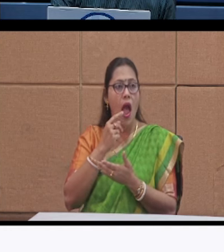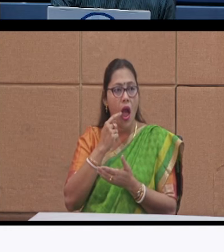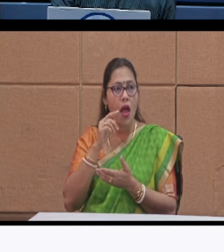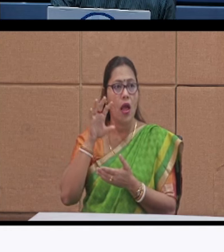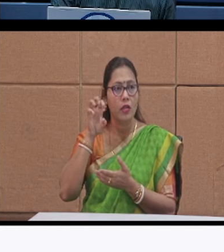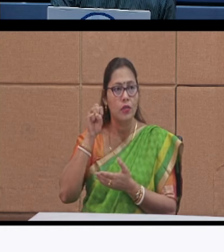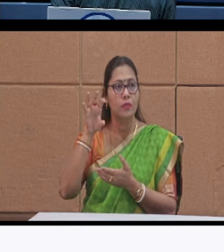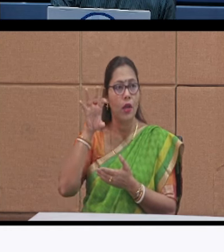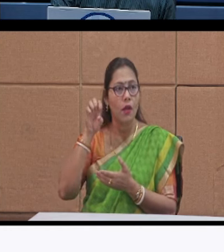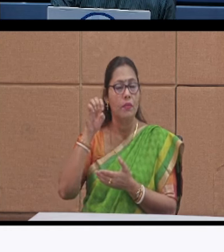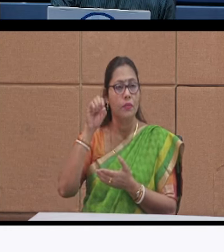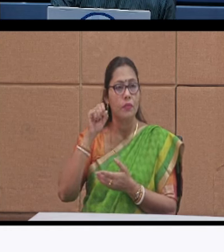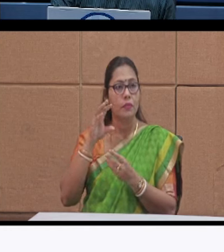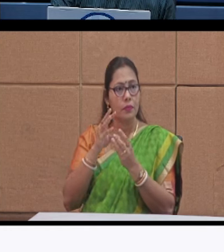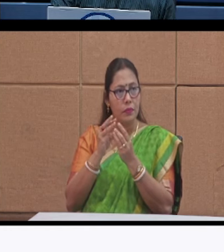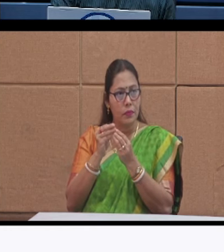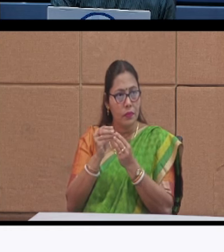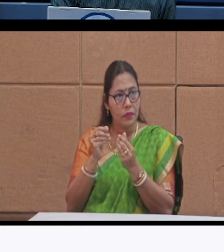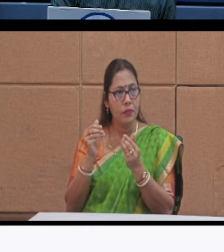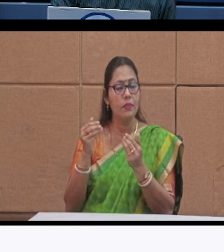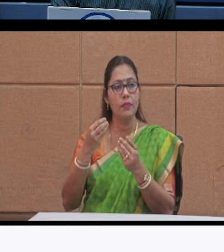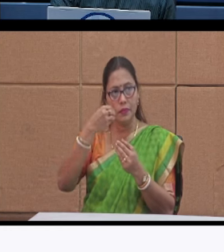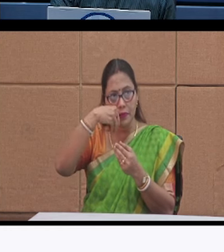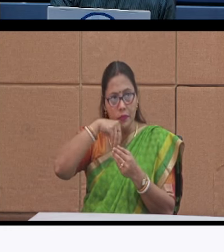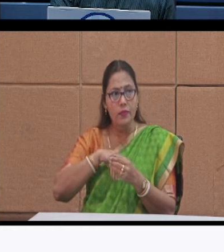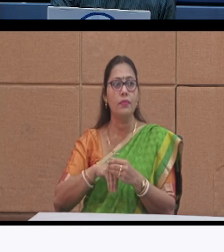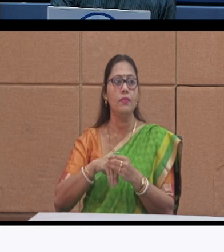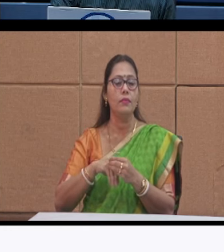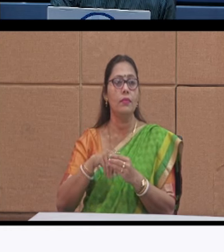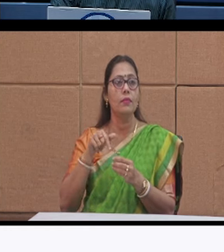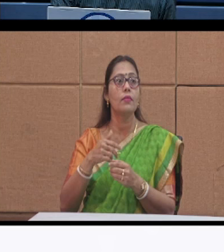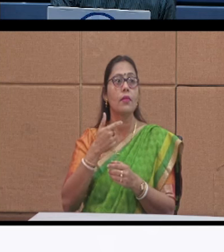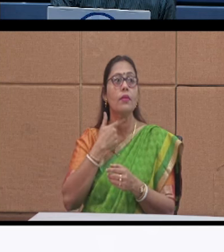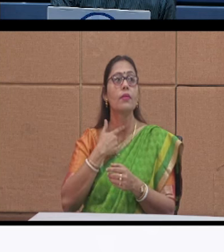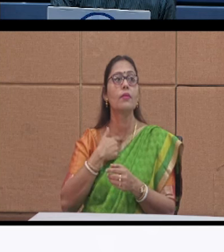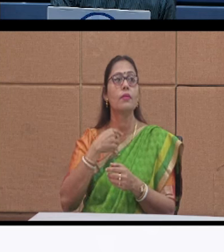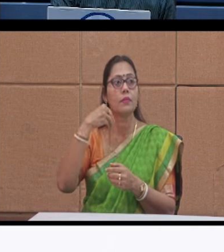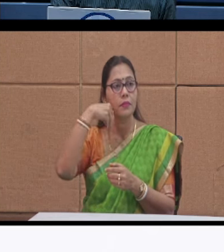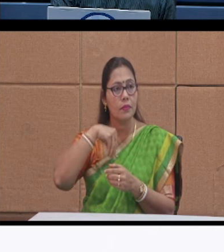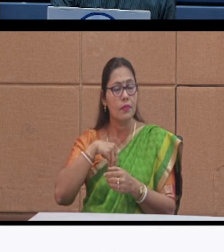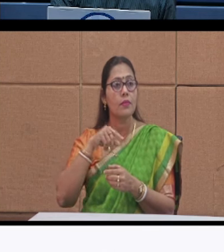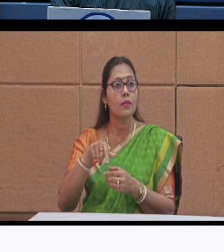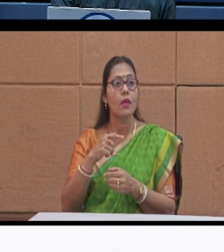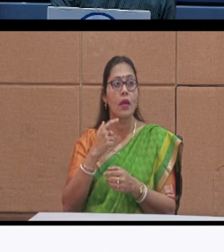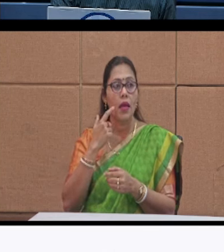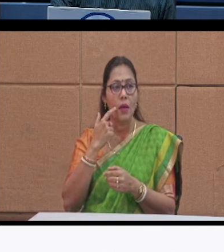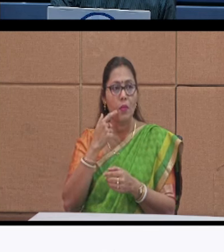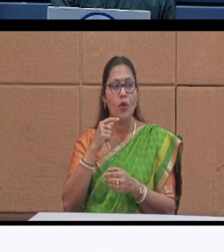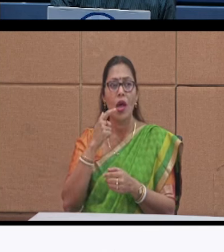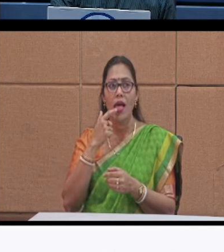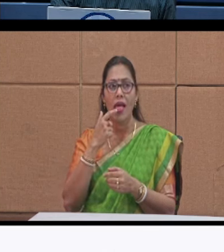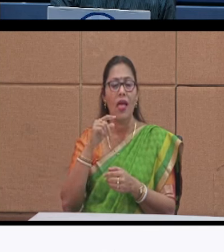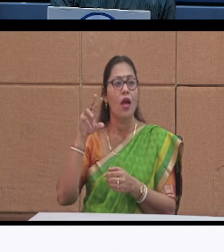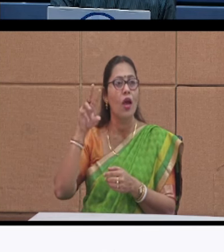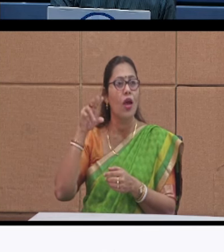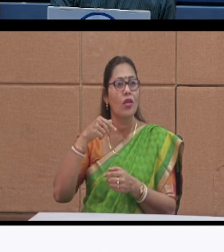করতে হবে আর কি করতে হবে তরল করার জন্য তোমাকে ভেতর থেকে জল মেশাতে